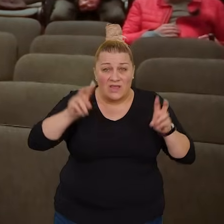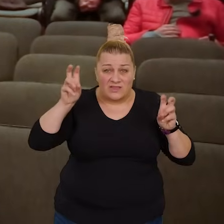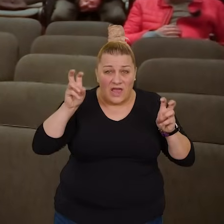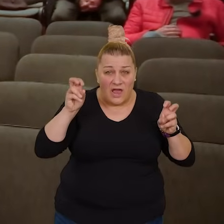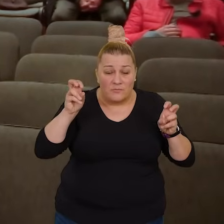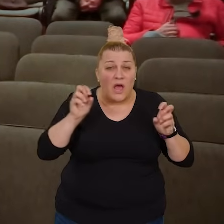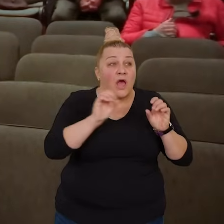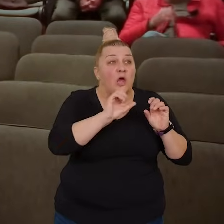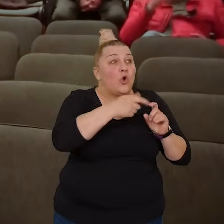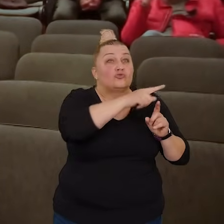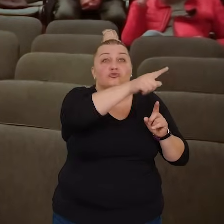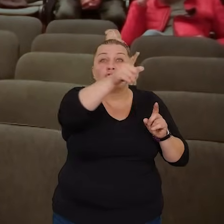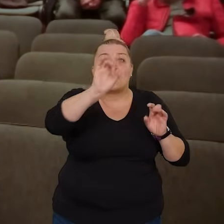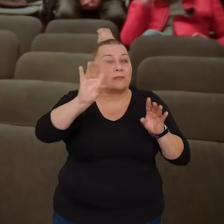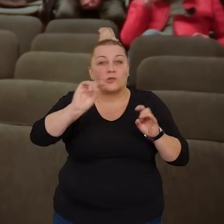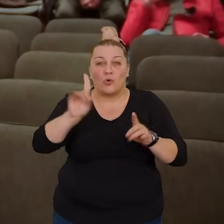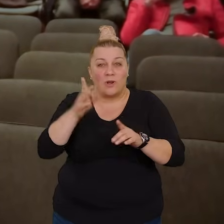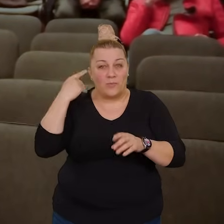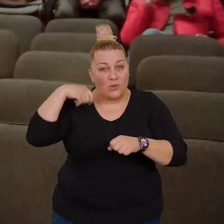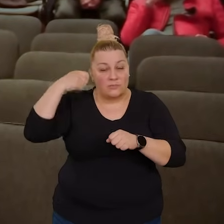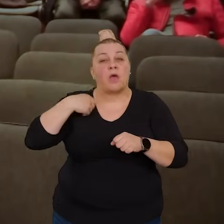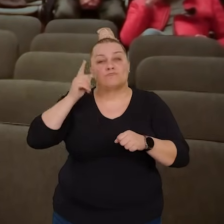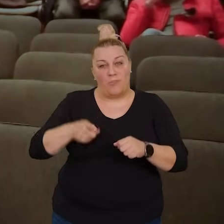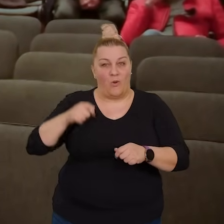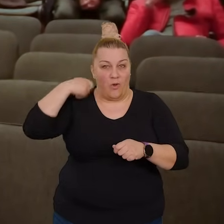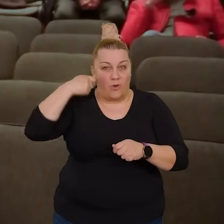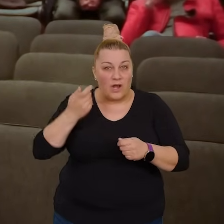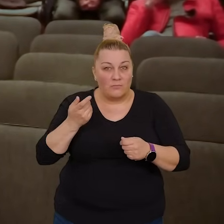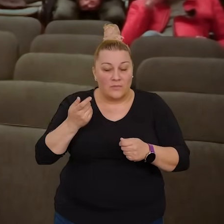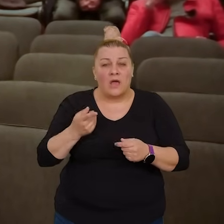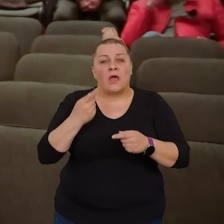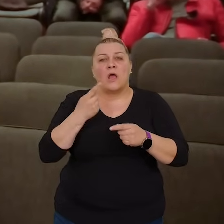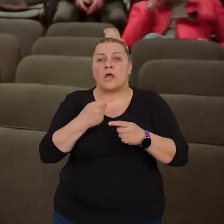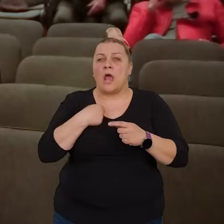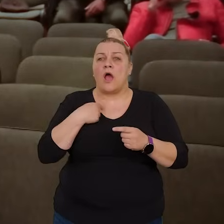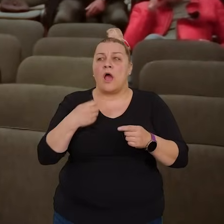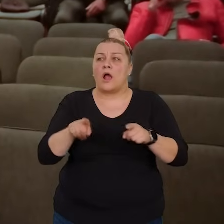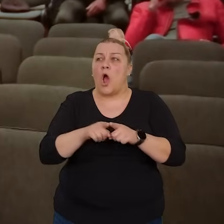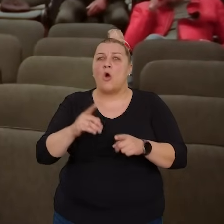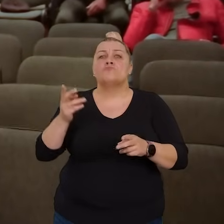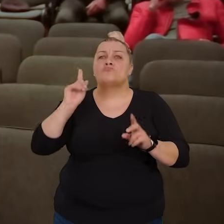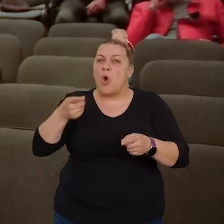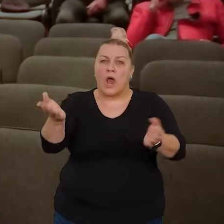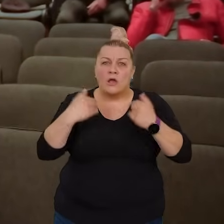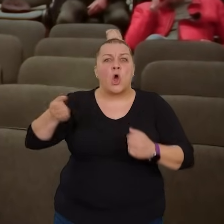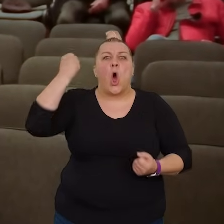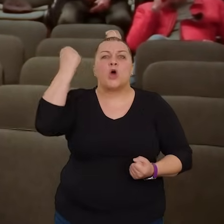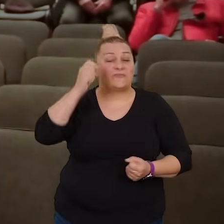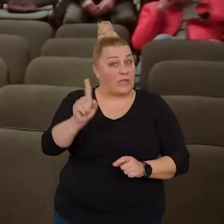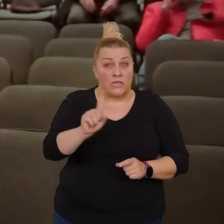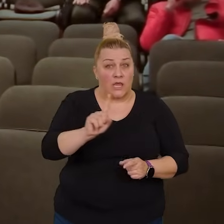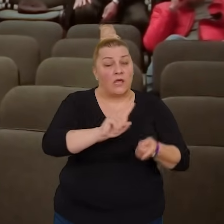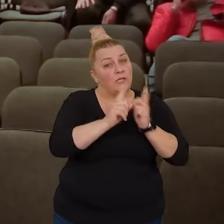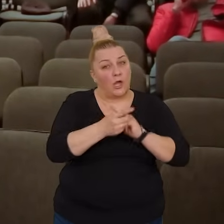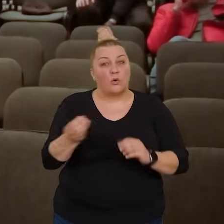Jednostavno, tu temu niko nije obrađivao. Ja mislim da je to bilo vrijeme da se napravi, ne zato da bi se pozivalo na bilo kakvu osvetu, nego zbog